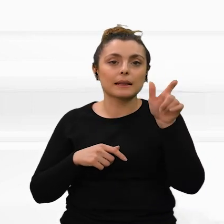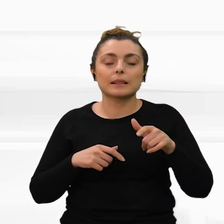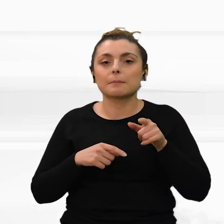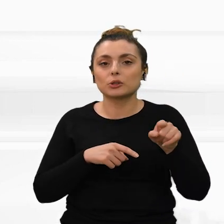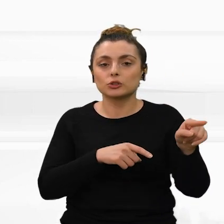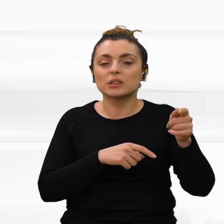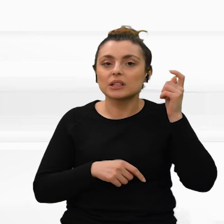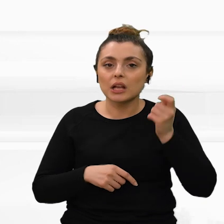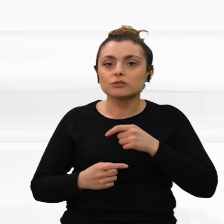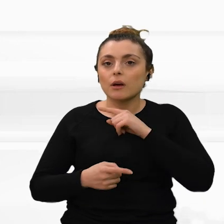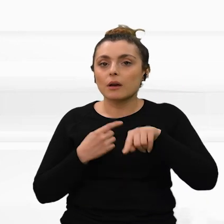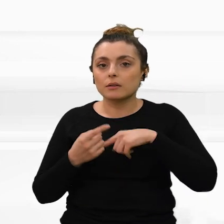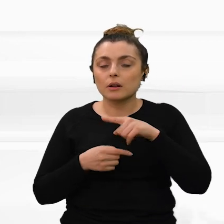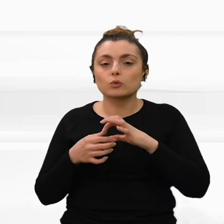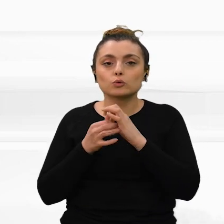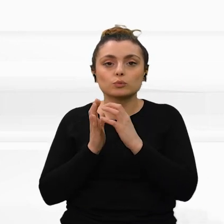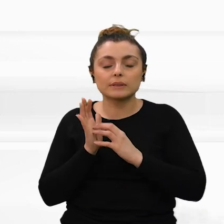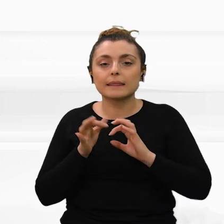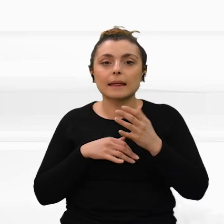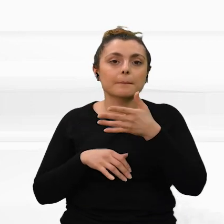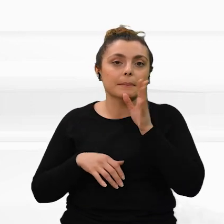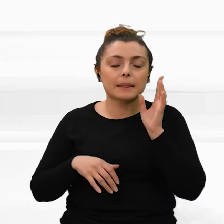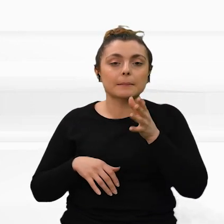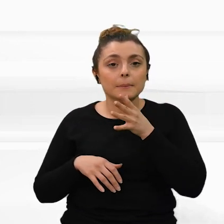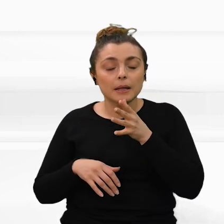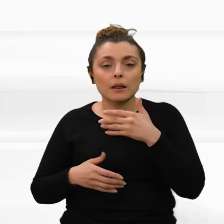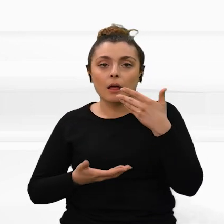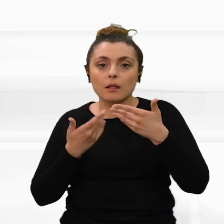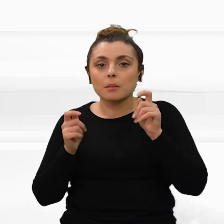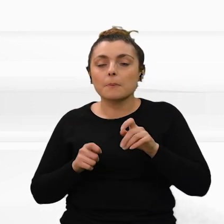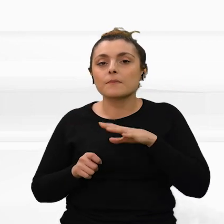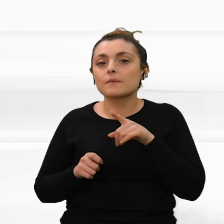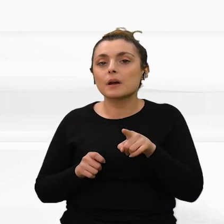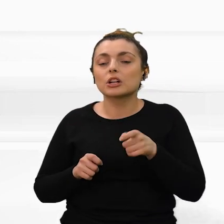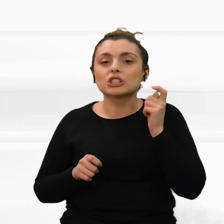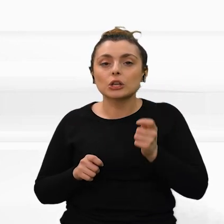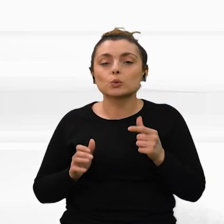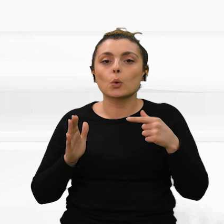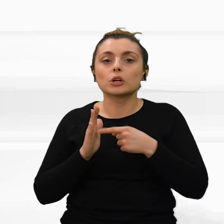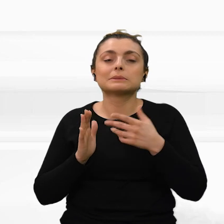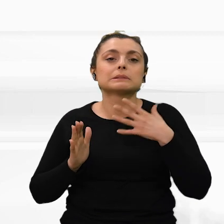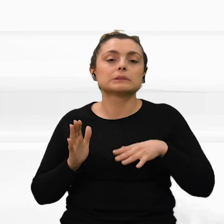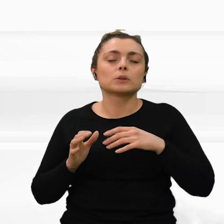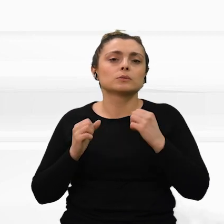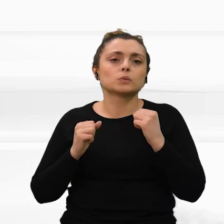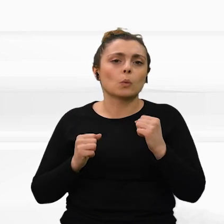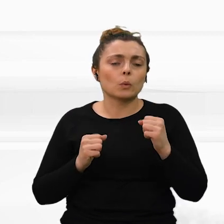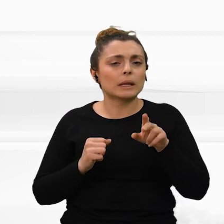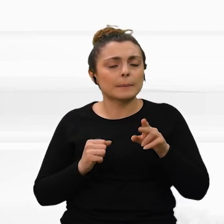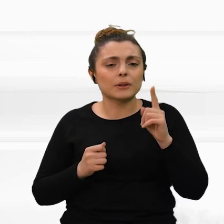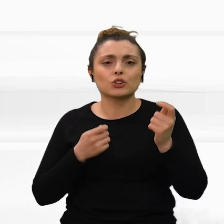bilginin peşindedir hakikati Arar parçada Neyi bilmediğini bilmekten söz edilmektedir hakikate ulaşma isteğinin